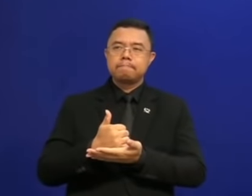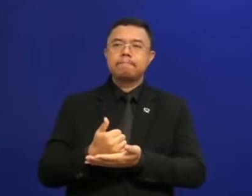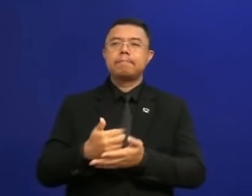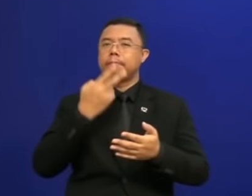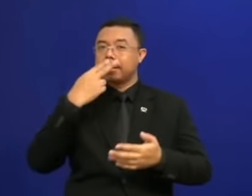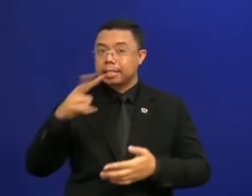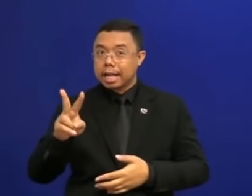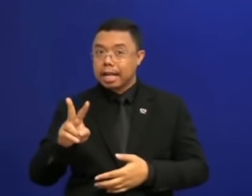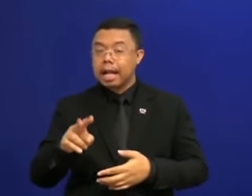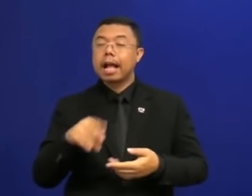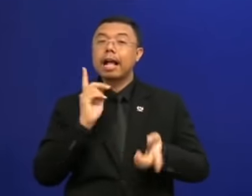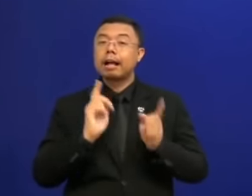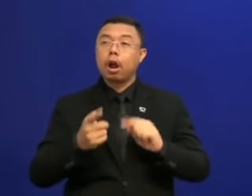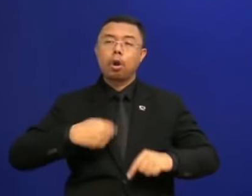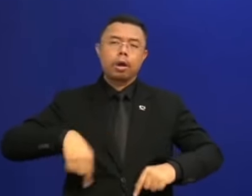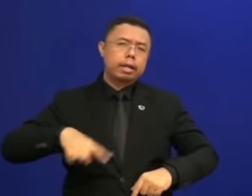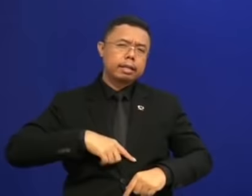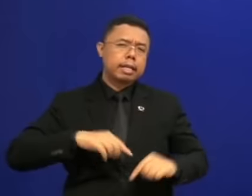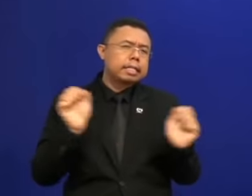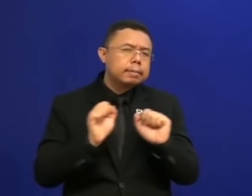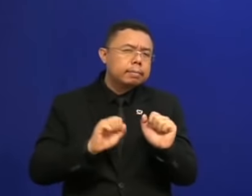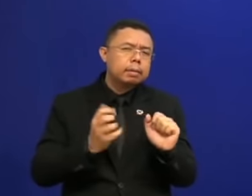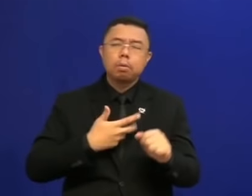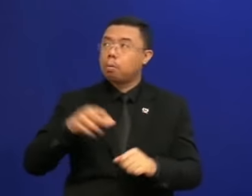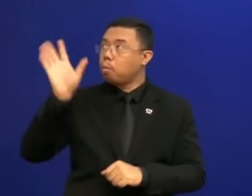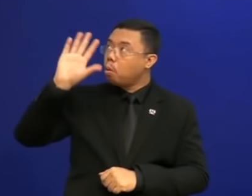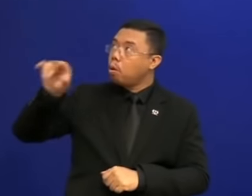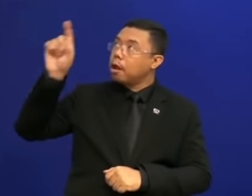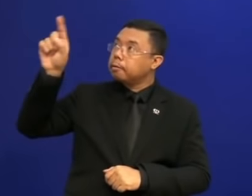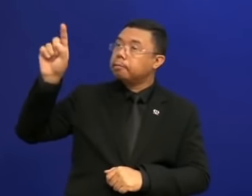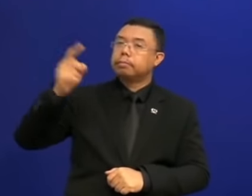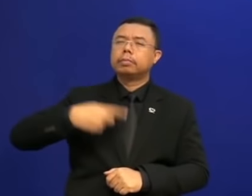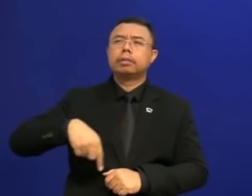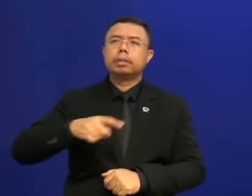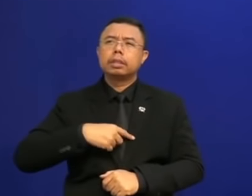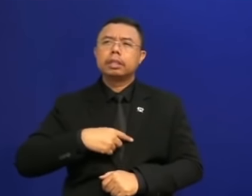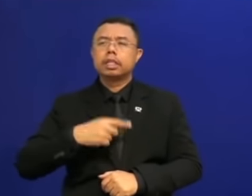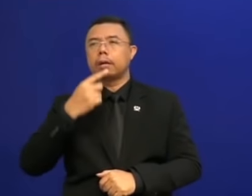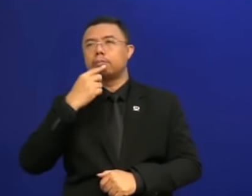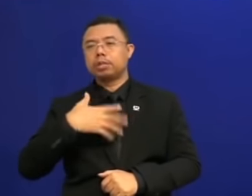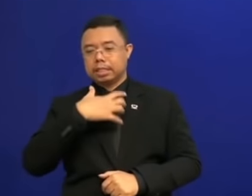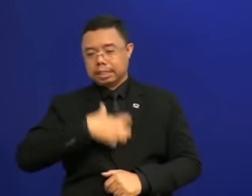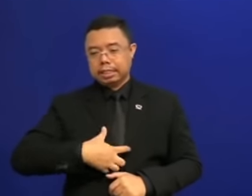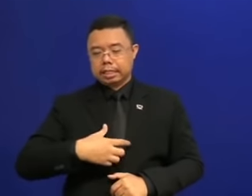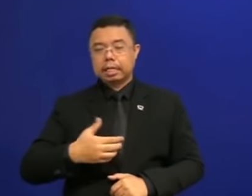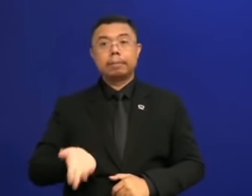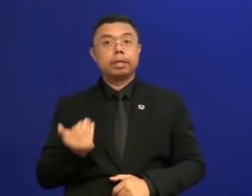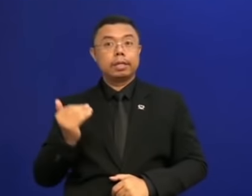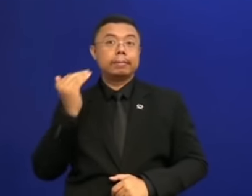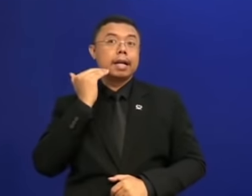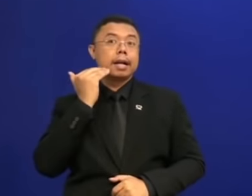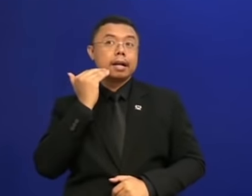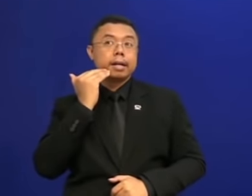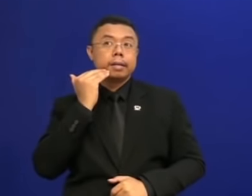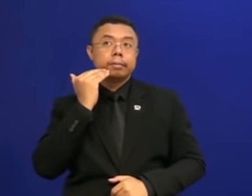Percayalah bahwa kalau kita segera akan pulang, kita memiliki sikap berjaga-jaga